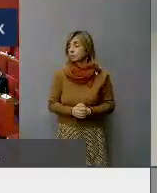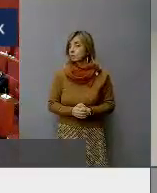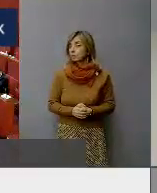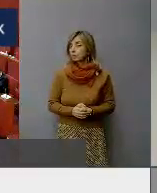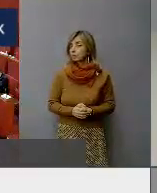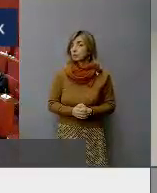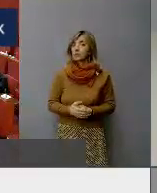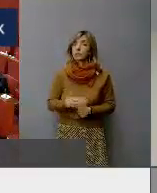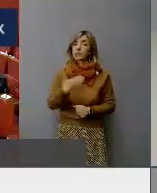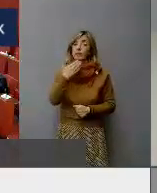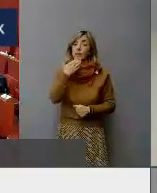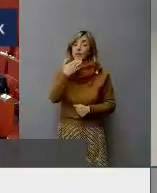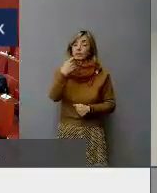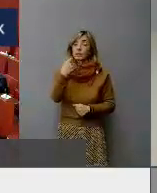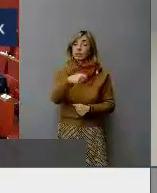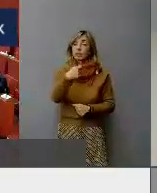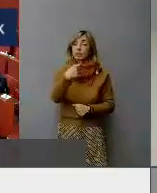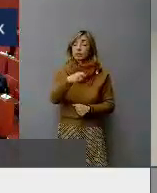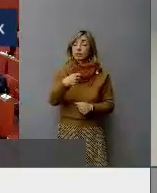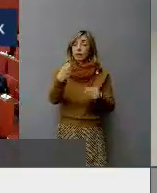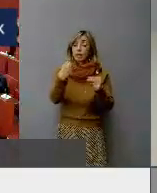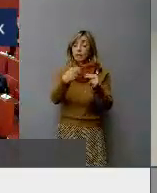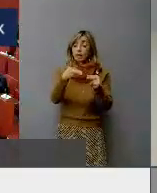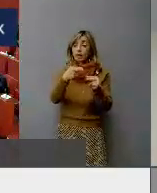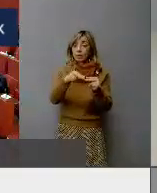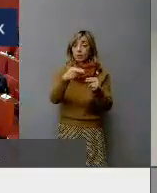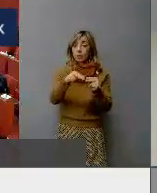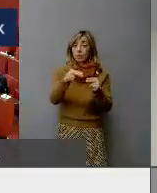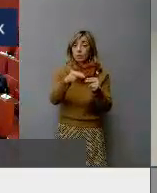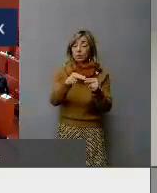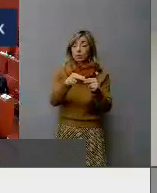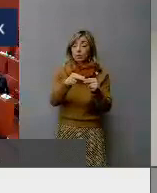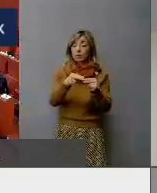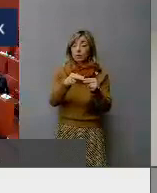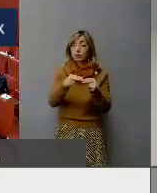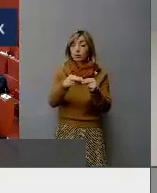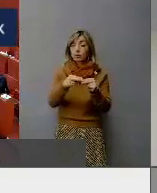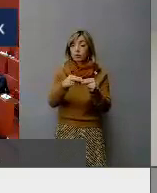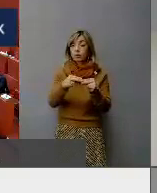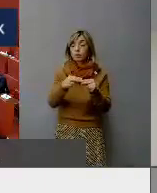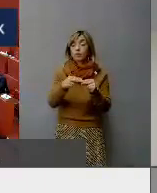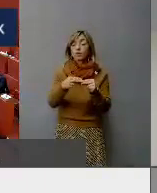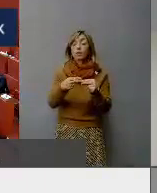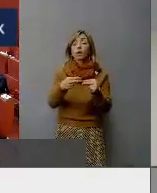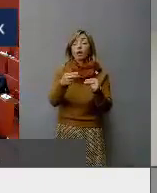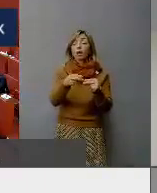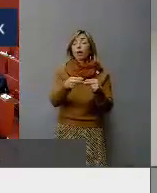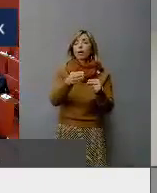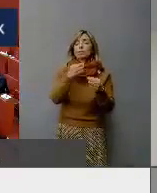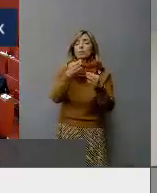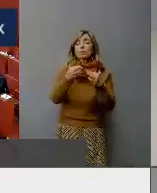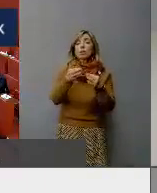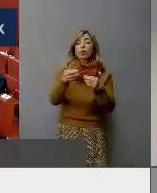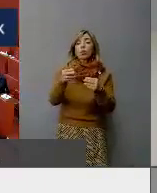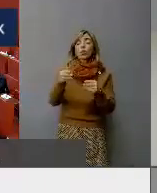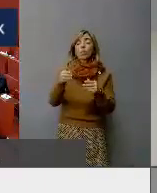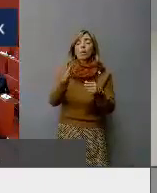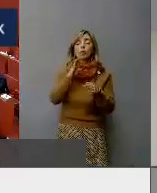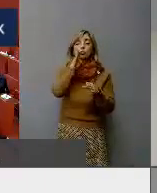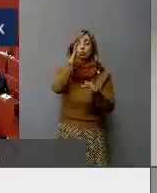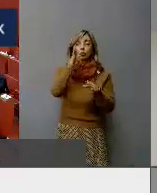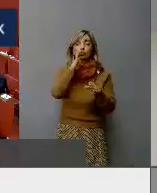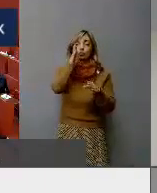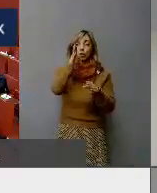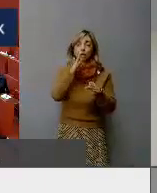grazie presidente si tratta di emendamenti che recepiscono suggerimenti che ci sono arrivati da soggetti qualificati allo scorso delle commissioni